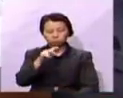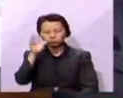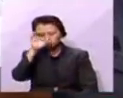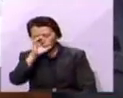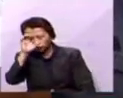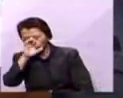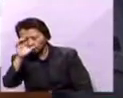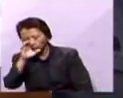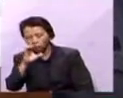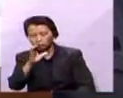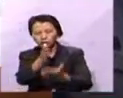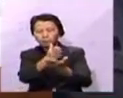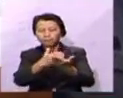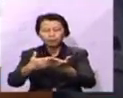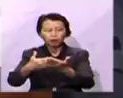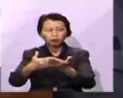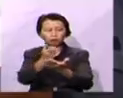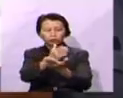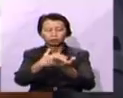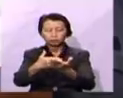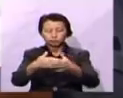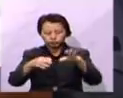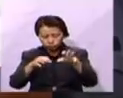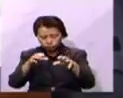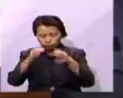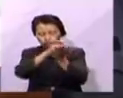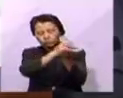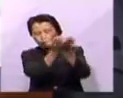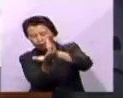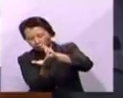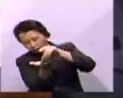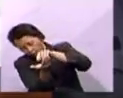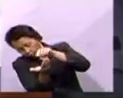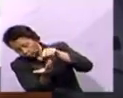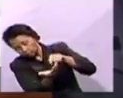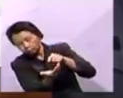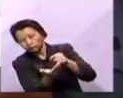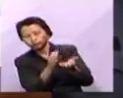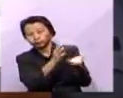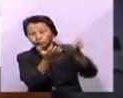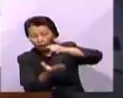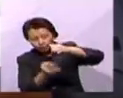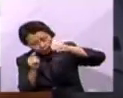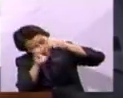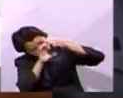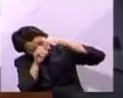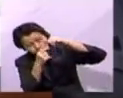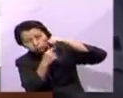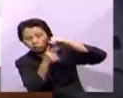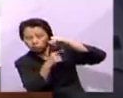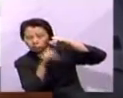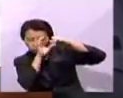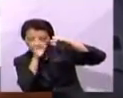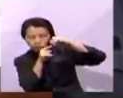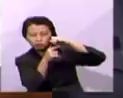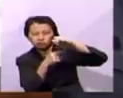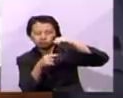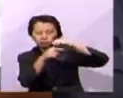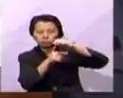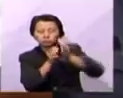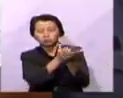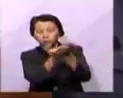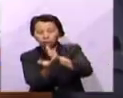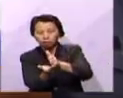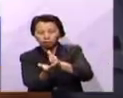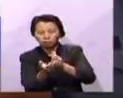di bahagian kompartmen-kompartmen yang berada di kapal itulah. So, untuk memastikan agar